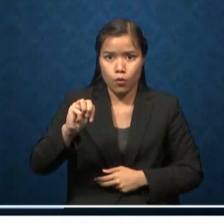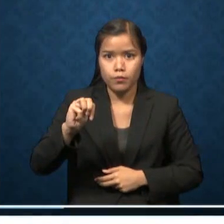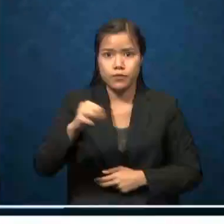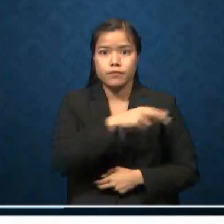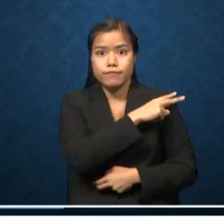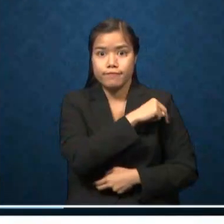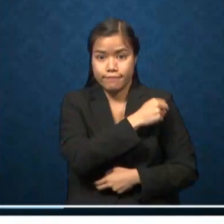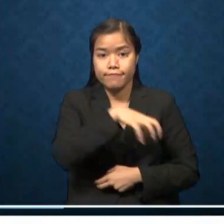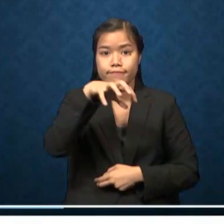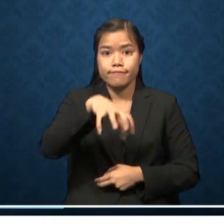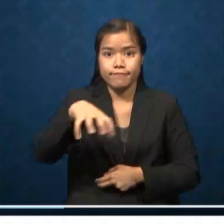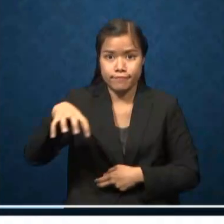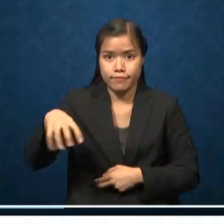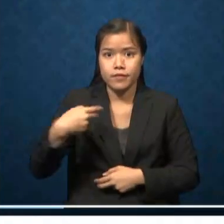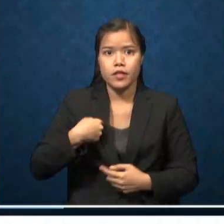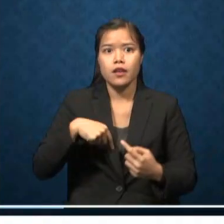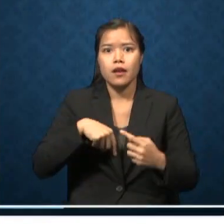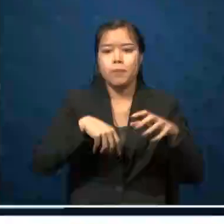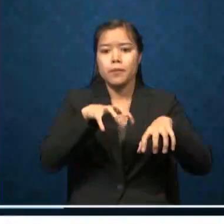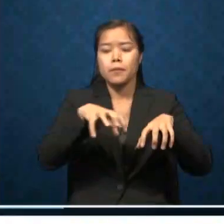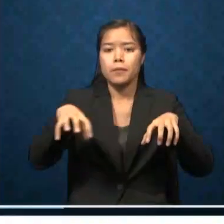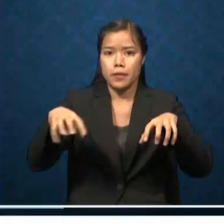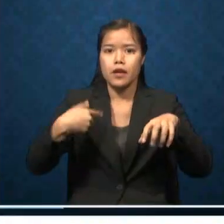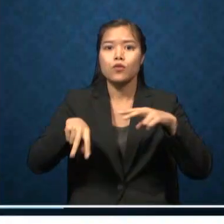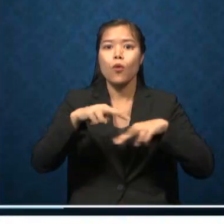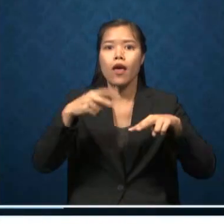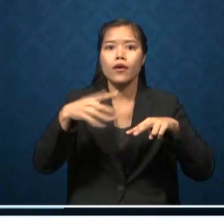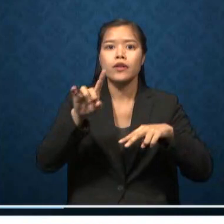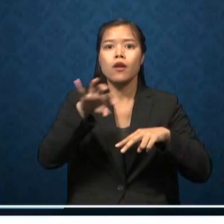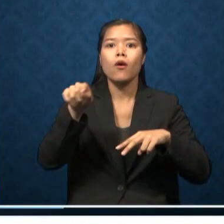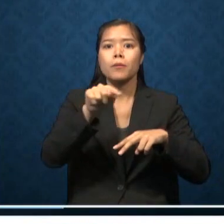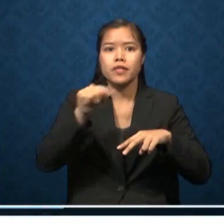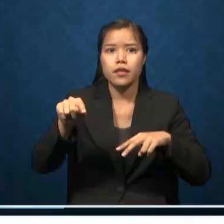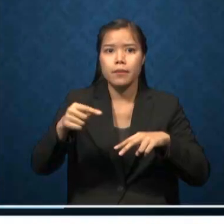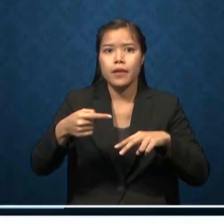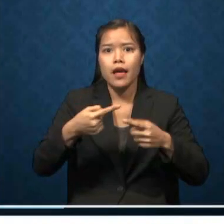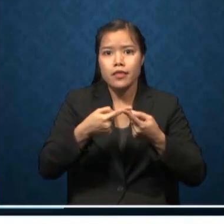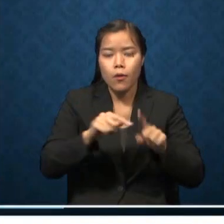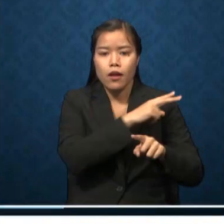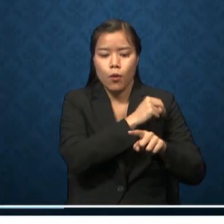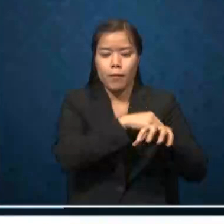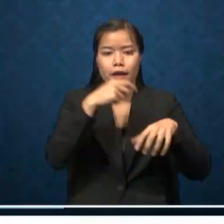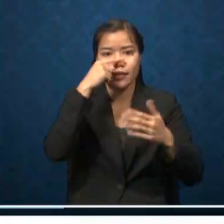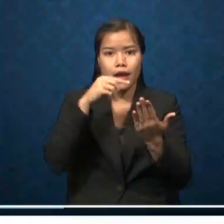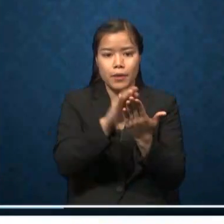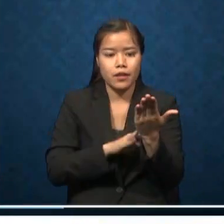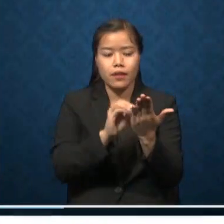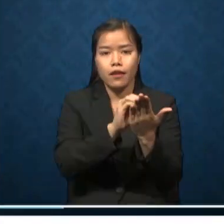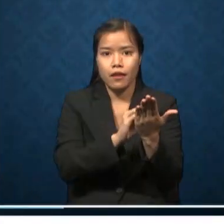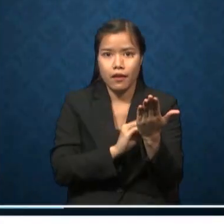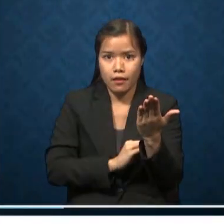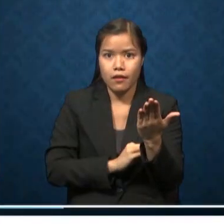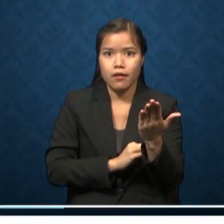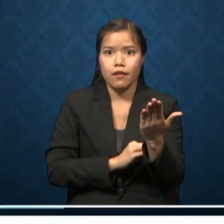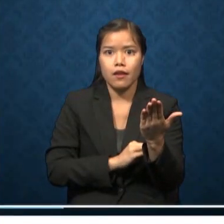หมด 14แห่งเราดูแลไปแล้วทั้ง 100%แต่ในส่วนของโรงพยาบาลทั่วประเทศเนี่ยประมาณ 73โรงพยาบาลเราติดตั้งสุขภาพจิตควบคู่กับ